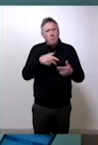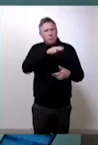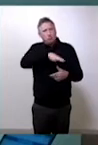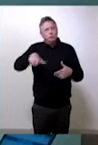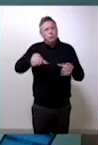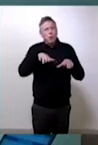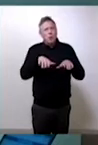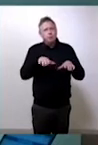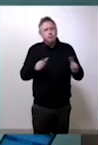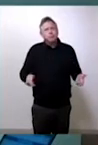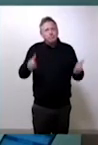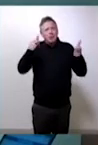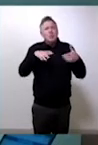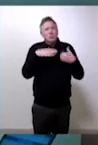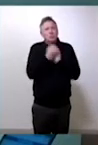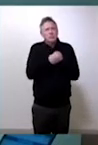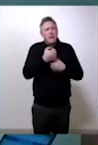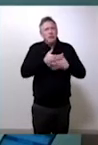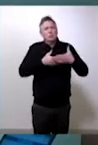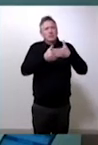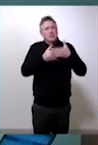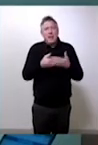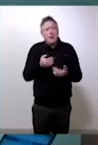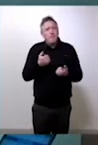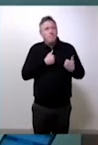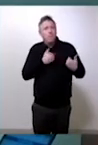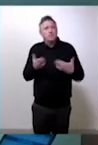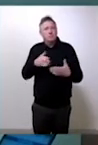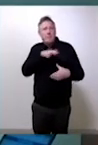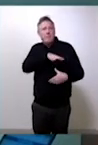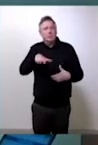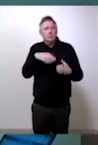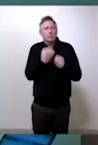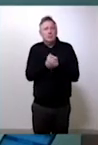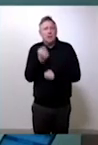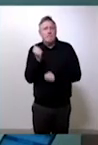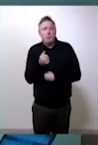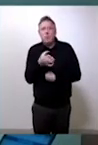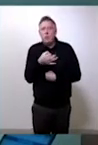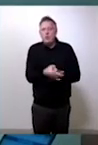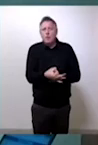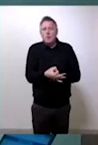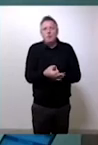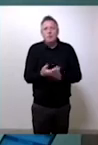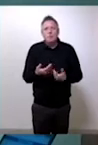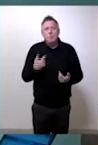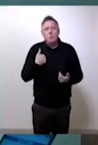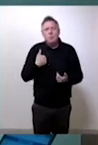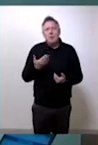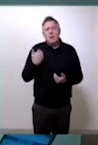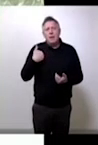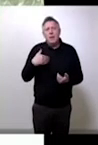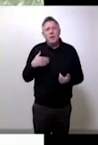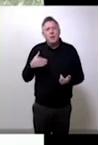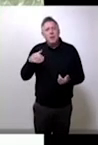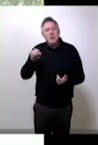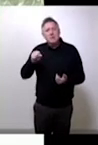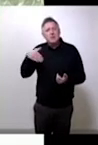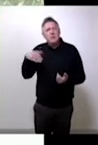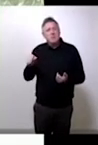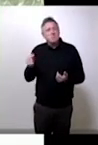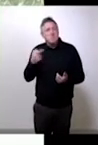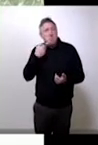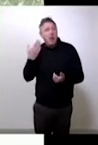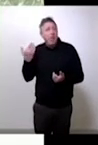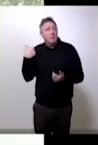là où l'offre sociale est aujourd'hui faible. C'est aussi à ça que nous serviront les SDS et les SMS qu'on a évoqués tout à l'heure, ça vêtu de diversité et